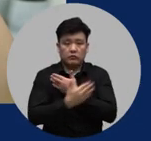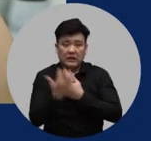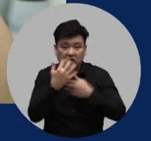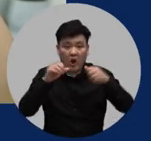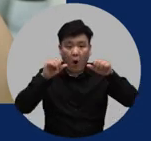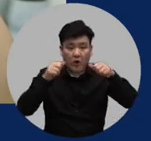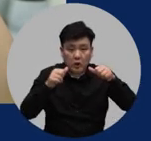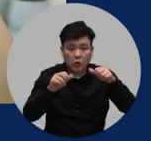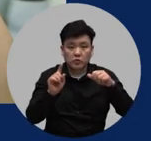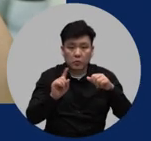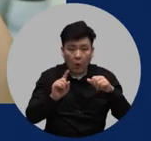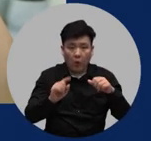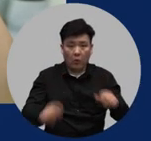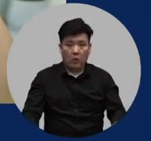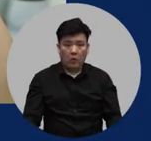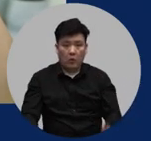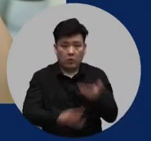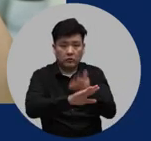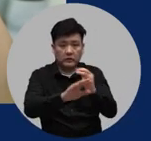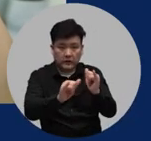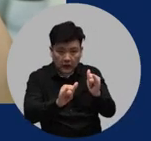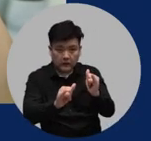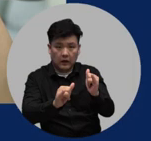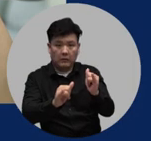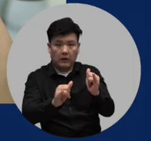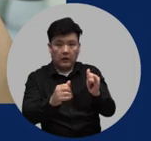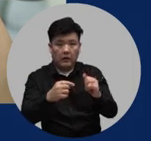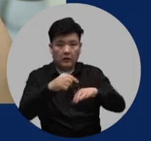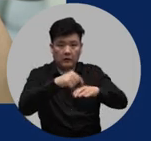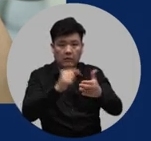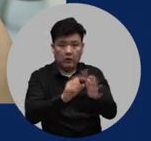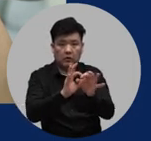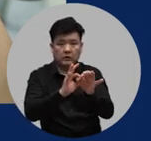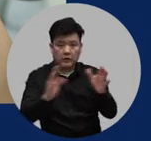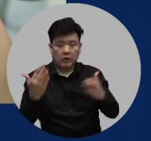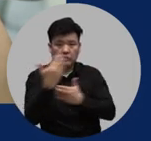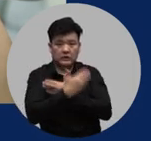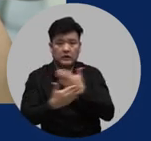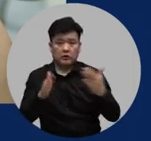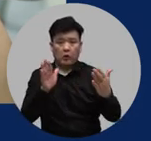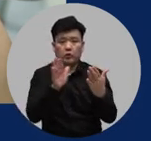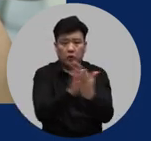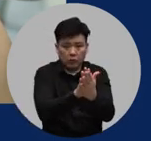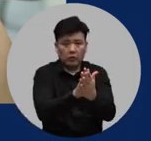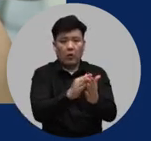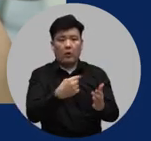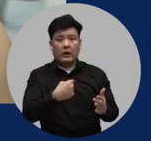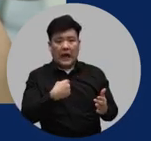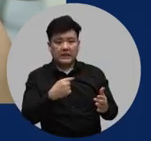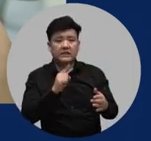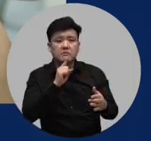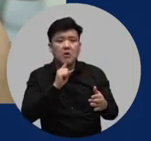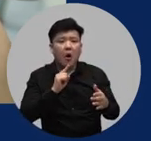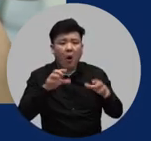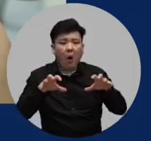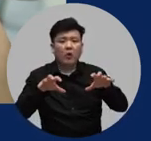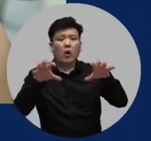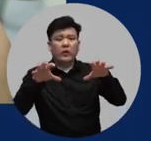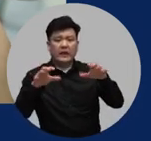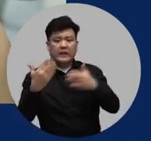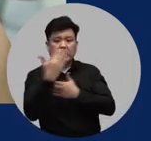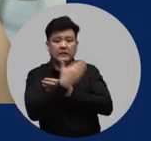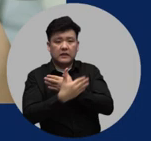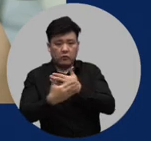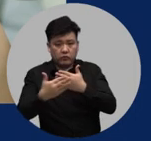육체적 성희롱이란 상대의 의사와 상관없이 신체적 접촉행위나 가슴, 엉덩이 등 특정